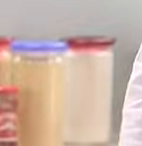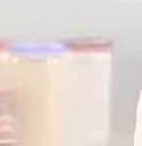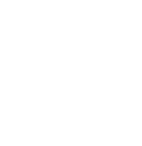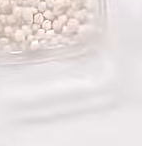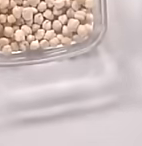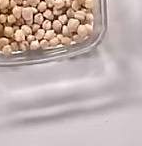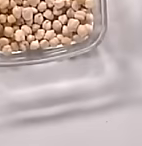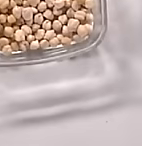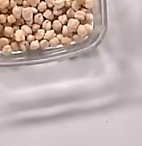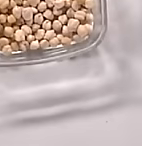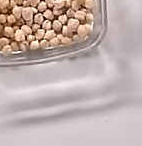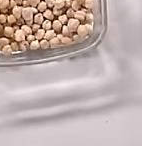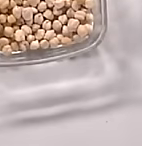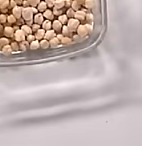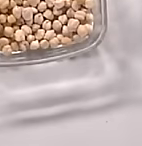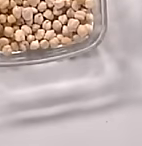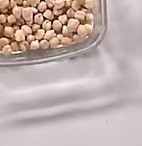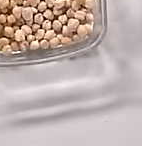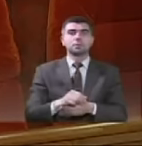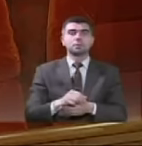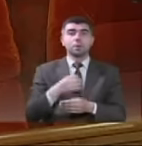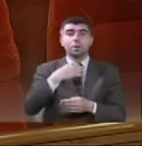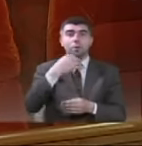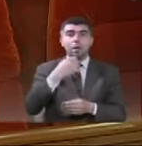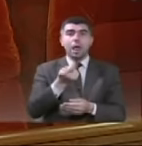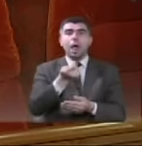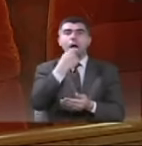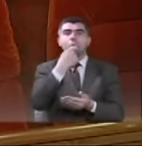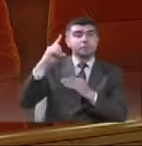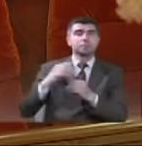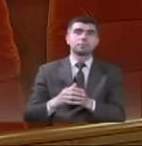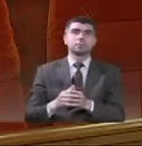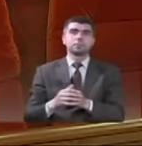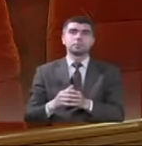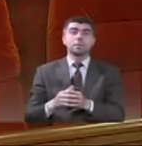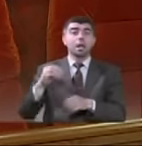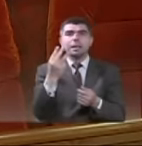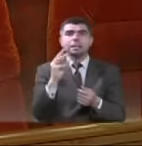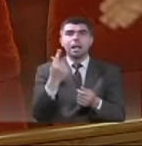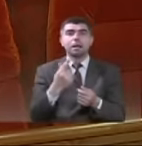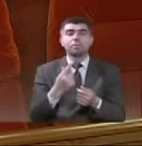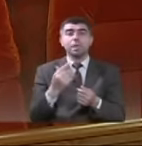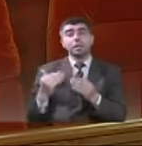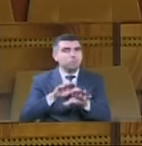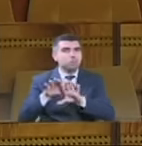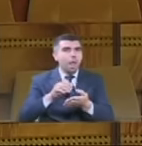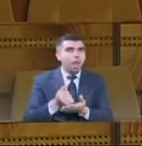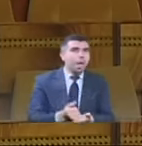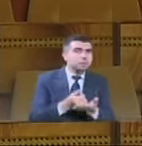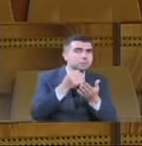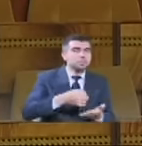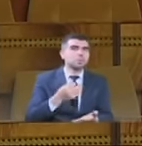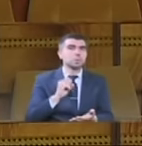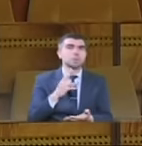واكيد كتجي لذيذه تابعوا معي بالنسبه للمقادير اللي غادي ندير الحمص العدس الفول اليوم